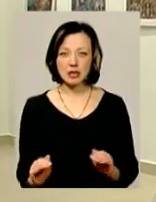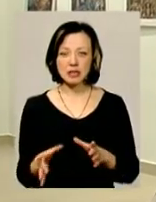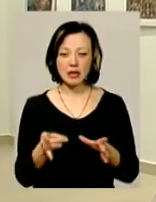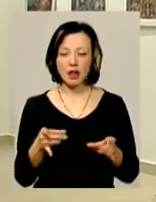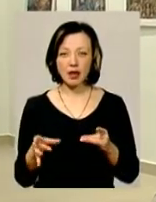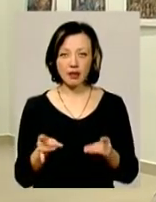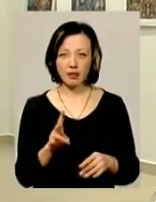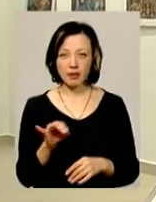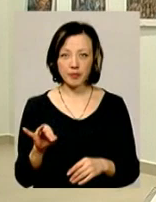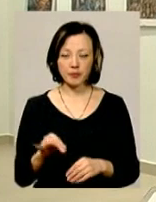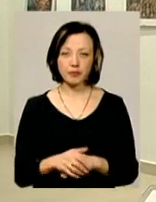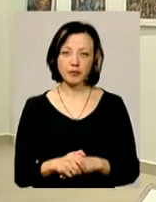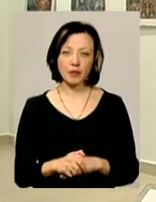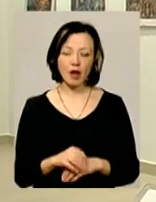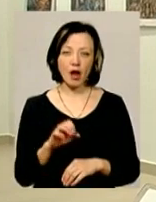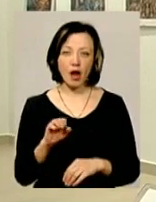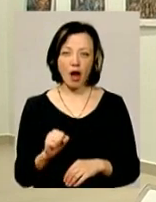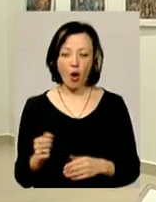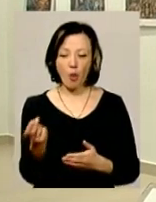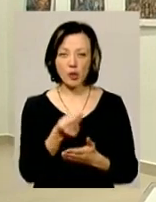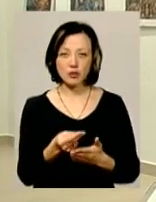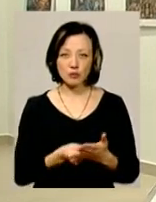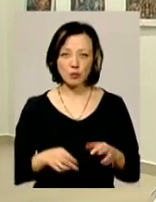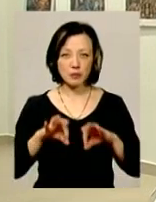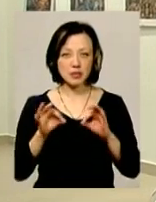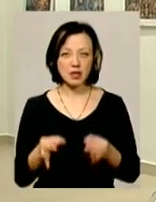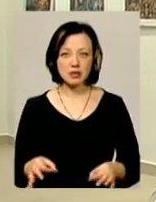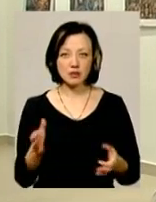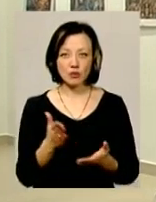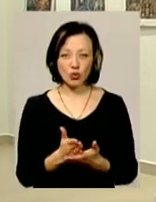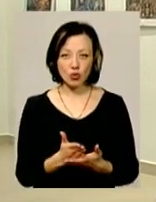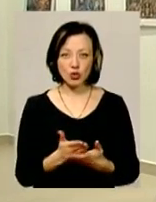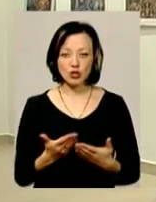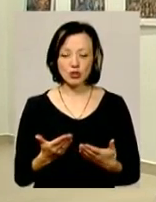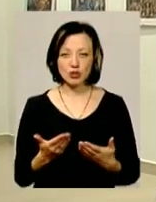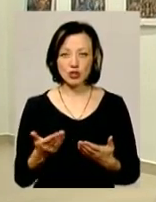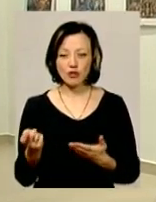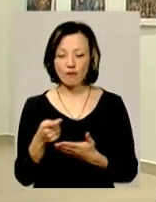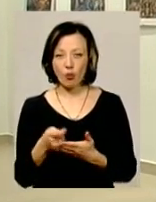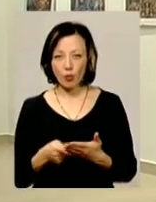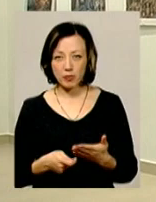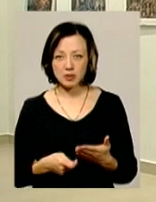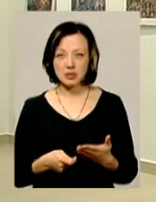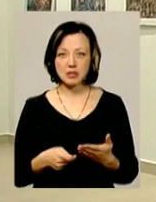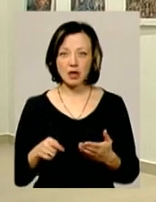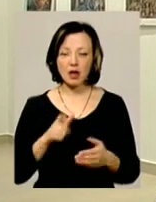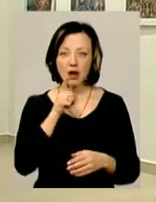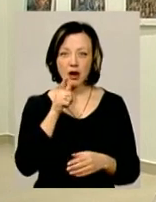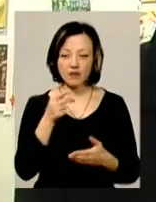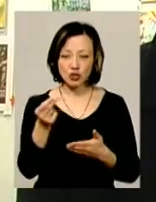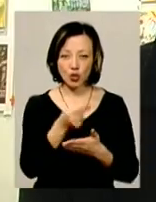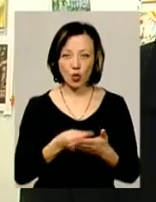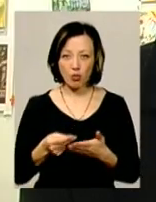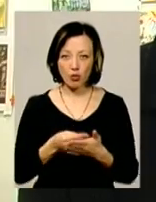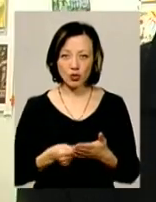глини. А образотворче мистецтво представлено, живопис, представлені графічні роботи.